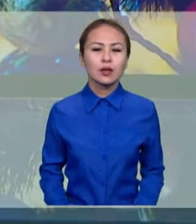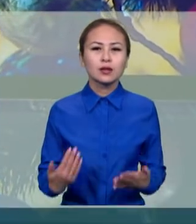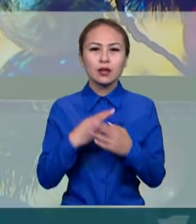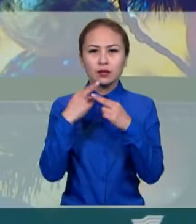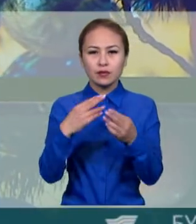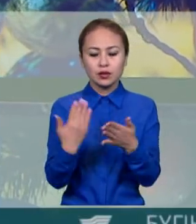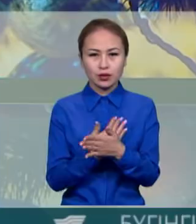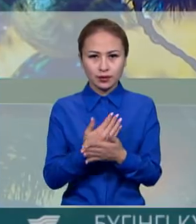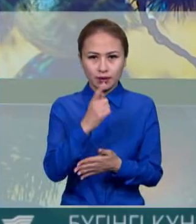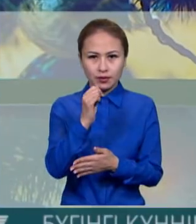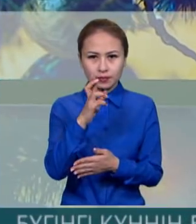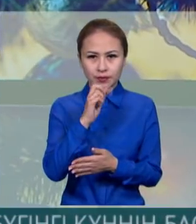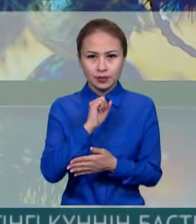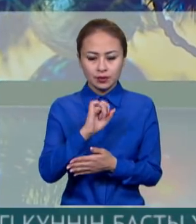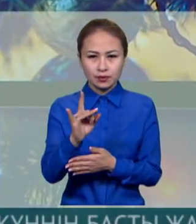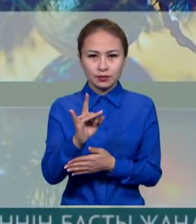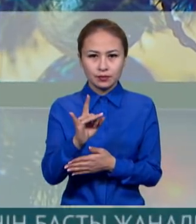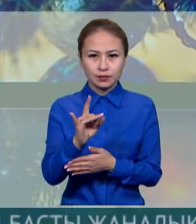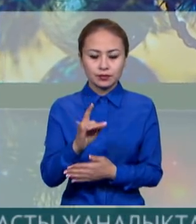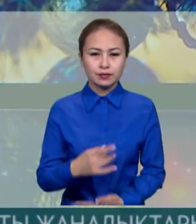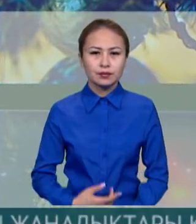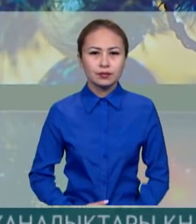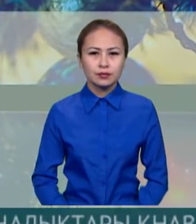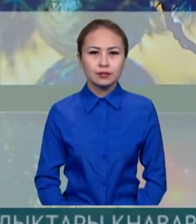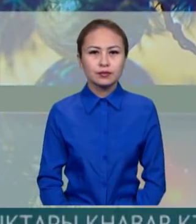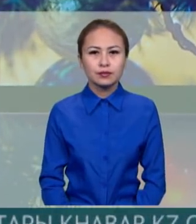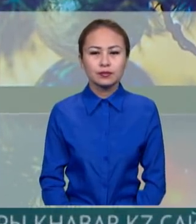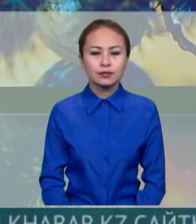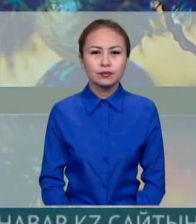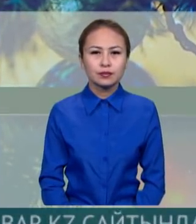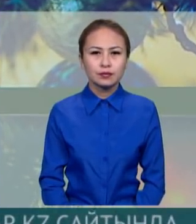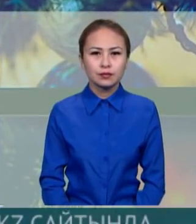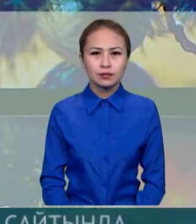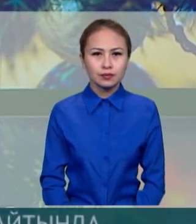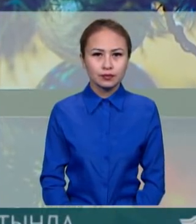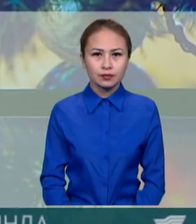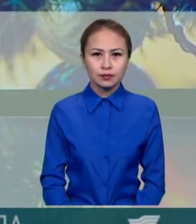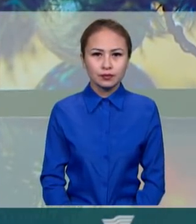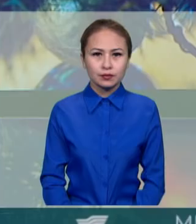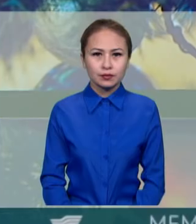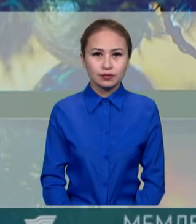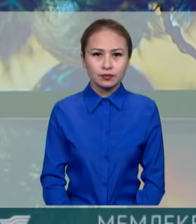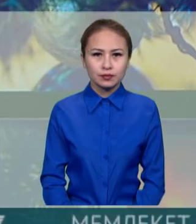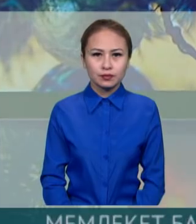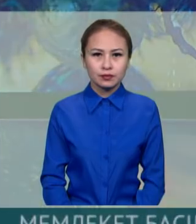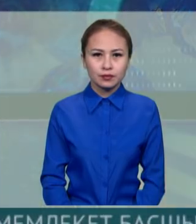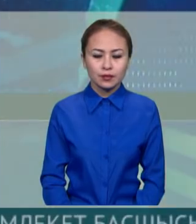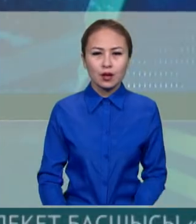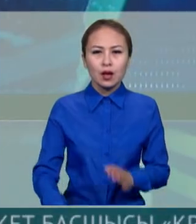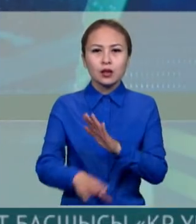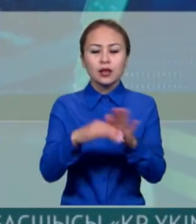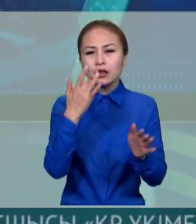Назарларыңызда жаңалықтар. Ассалому алейкум. Студияда Жамбыл Зинолла. Және әртесім сурда аудармашы Жанбота Сәрсенбаева.